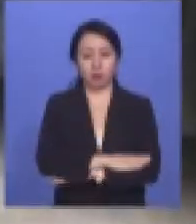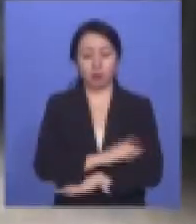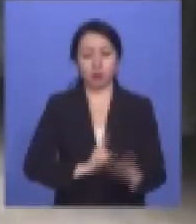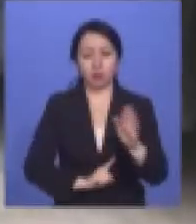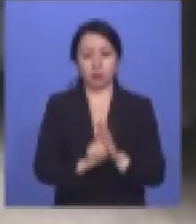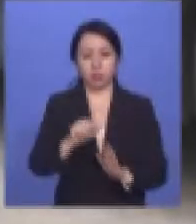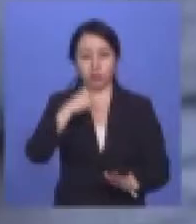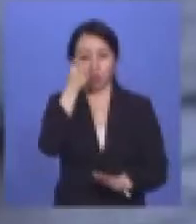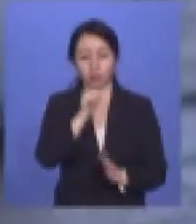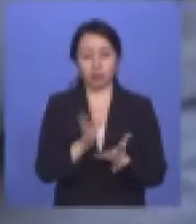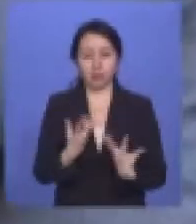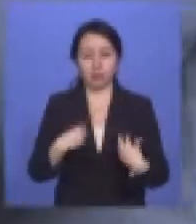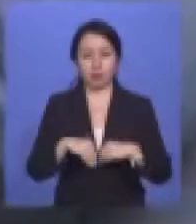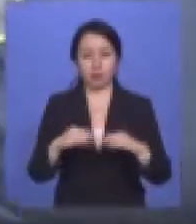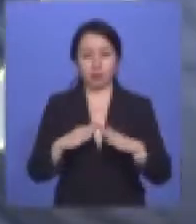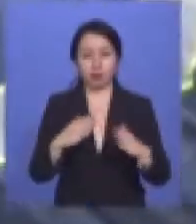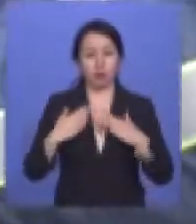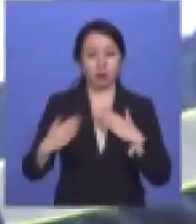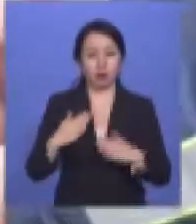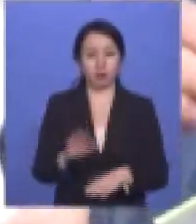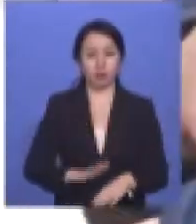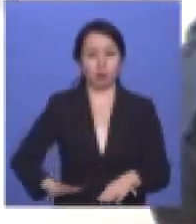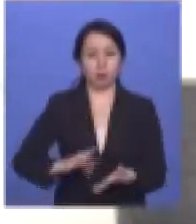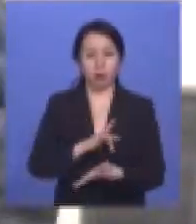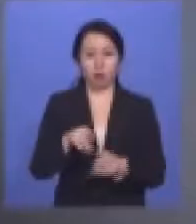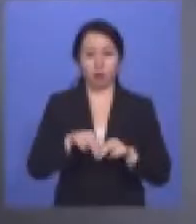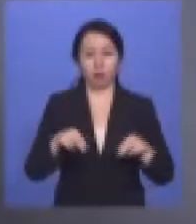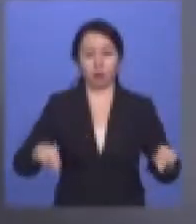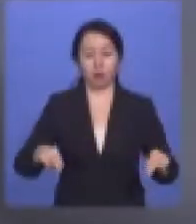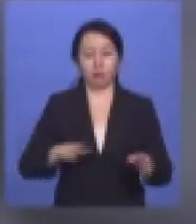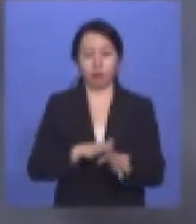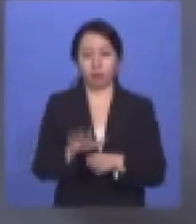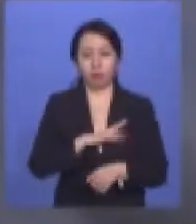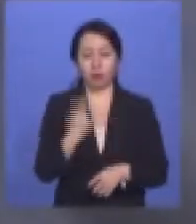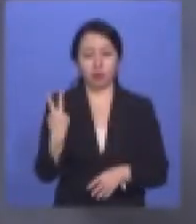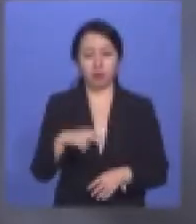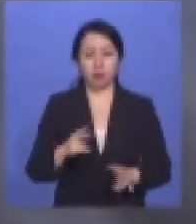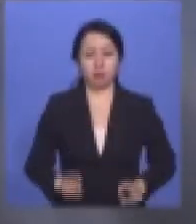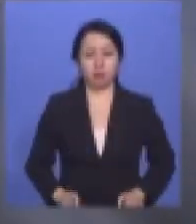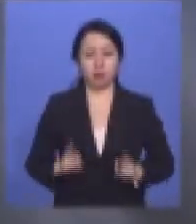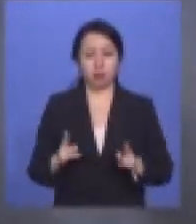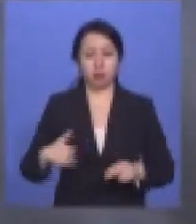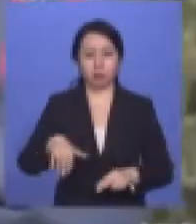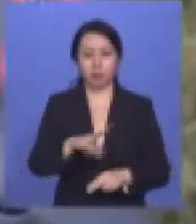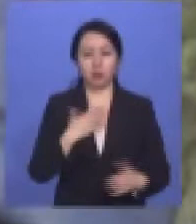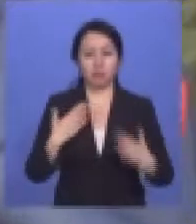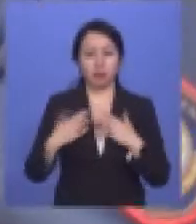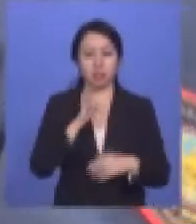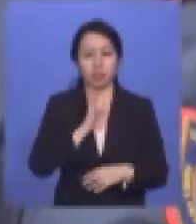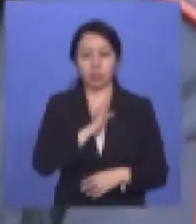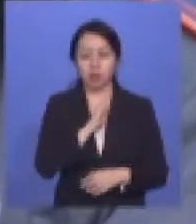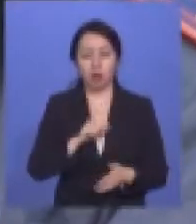начала года в сфере семейно-бытовых отношений на территории города Петропавловска совершено 20 преступлений. Все в отношении